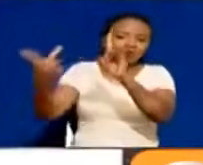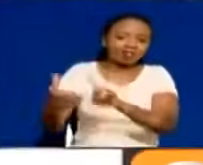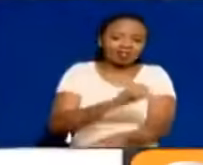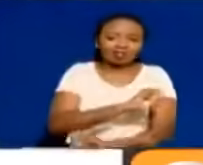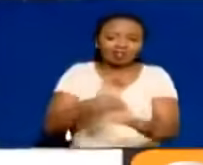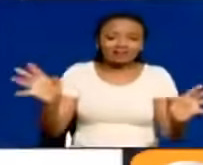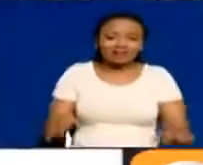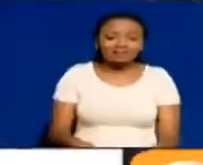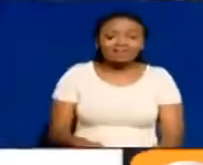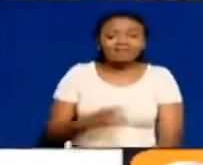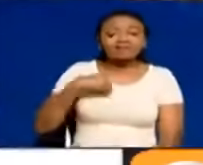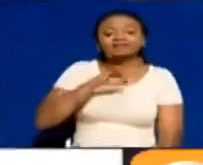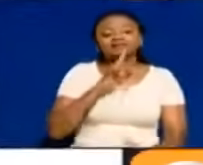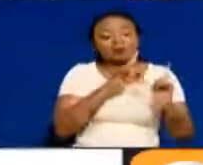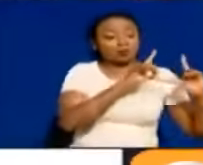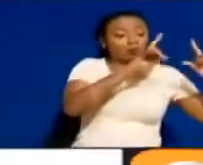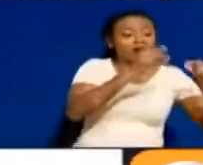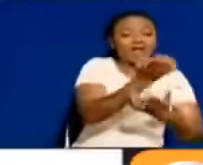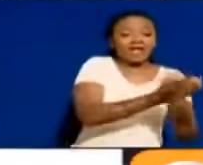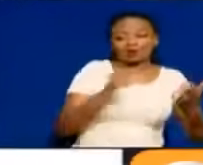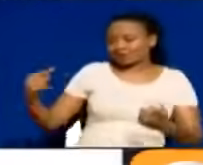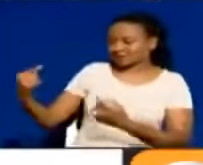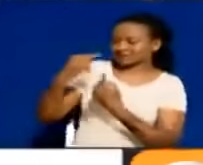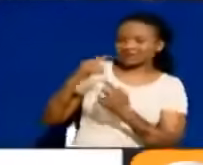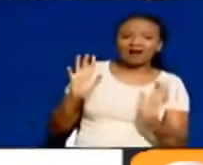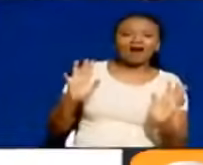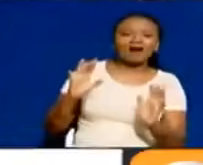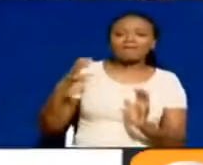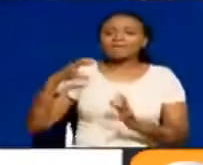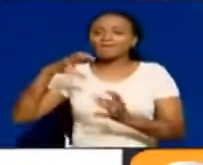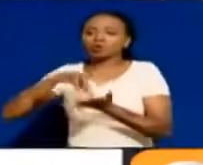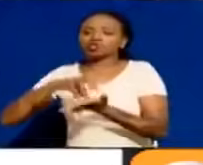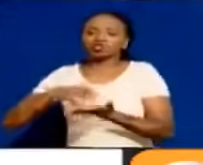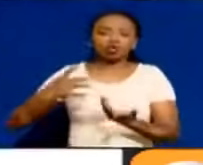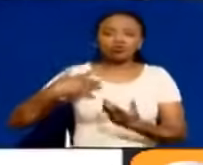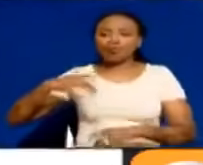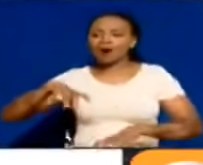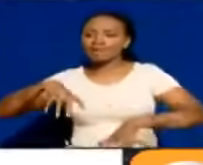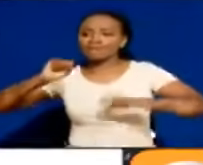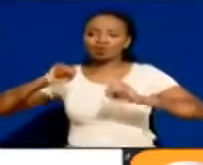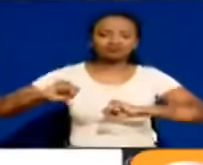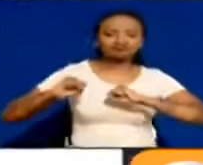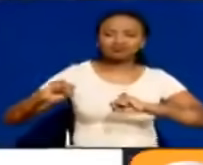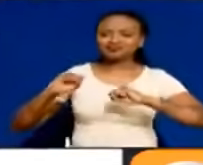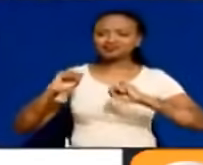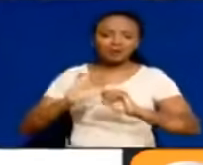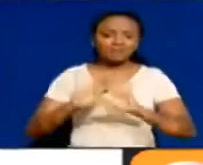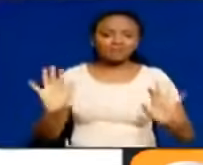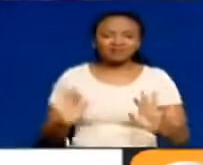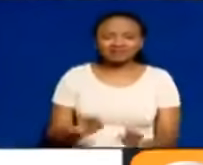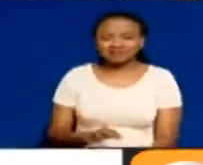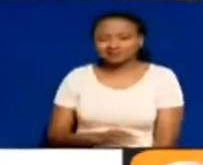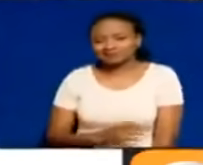mlikotoka. Tukisema ni uchumi, wanatuambia ni vyeo kwanza, ati watupee azimio la